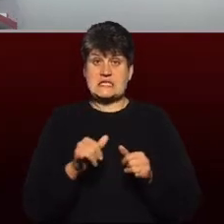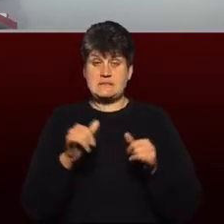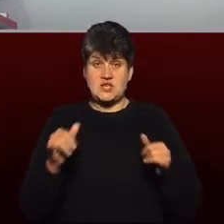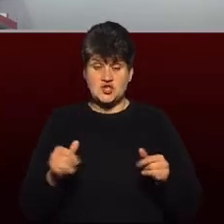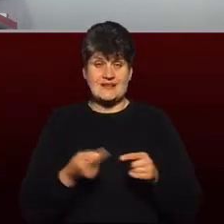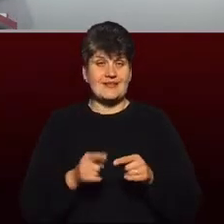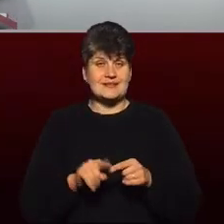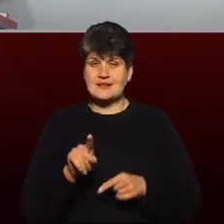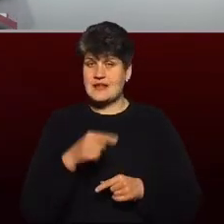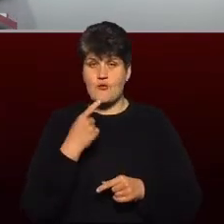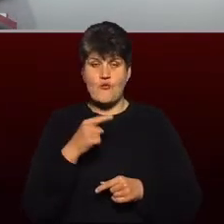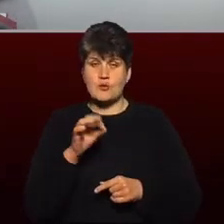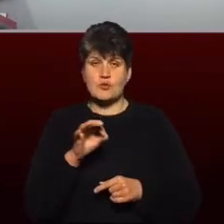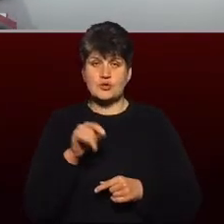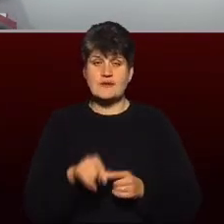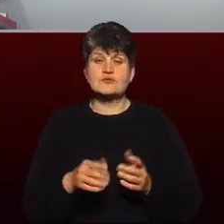те, що